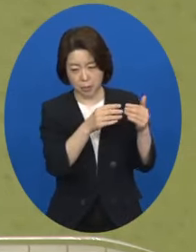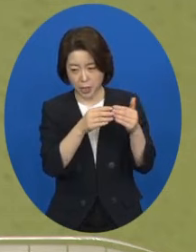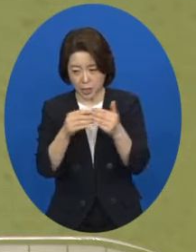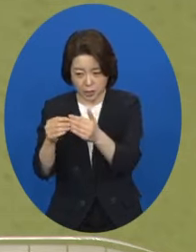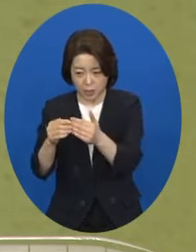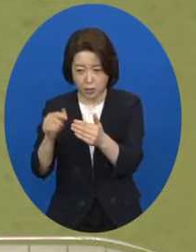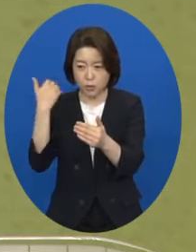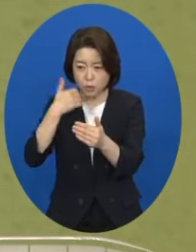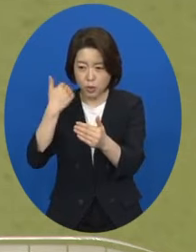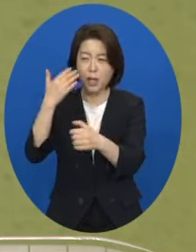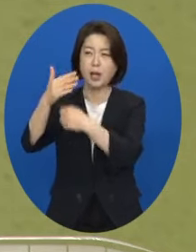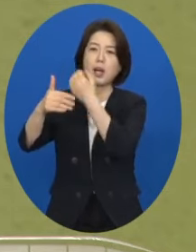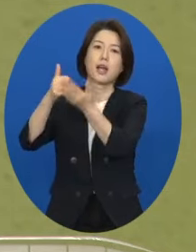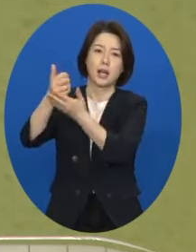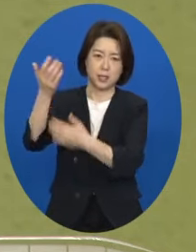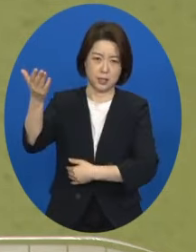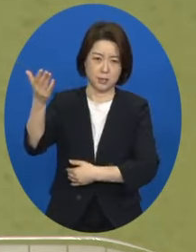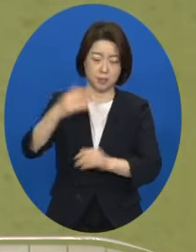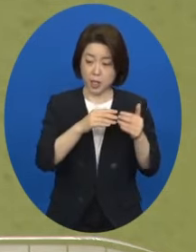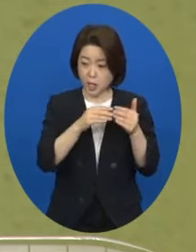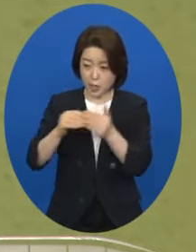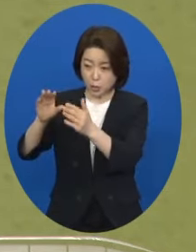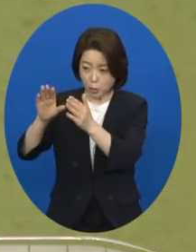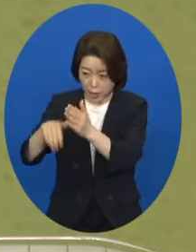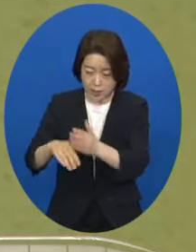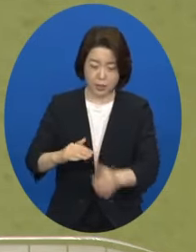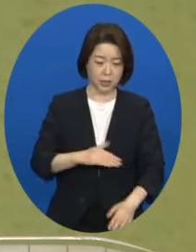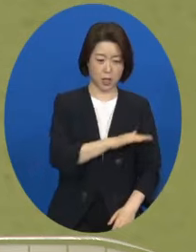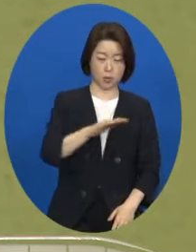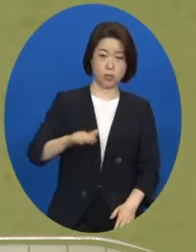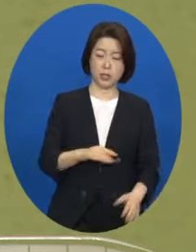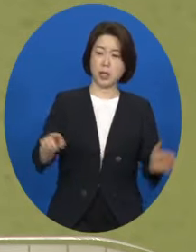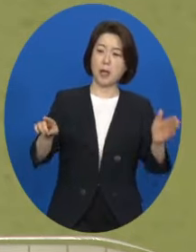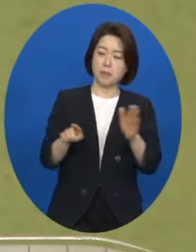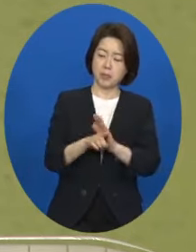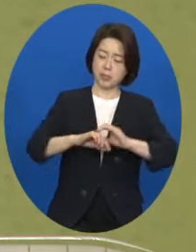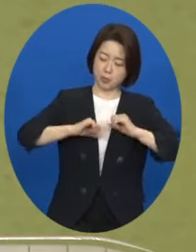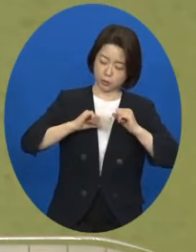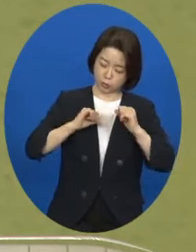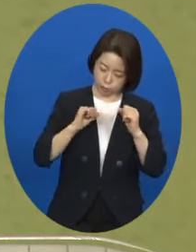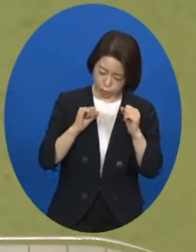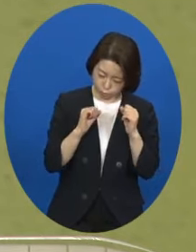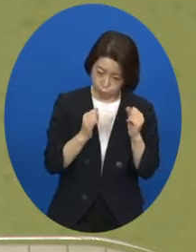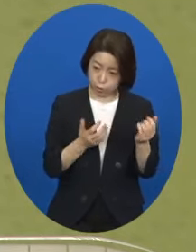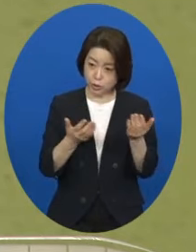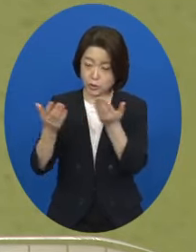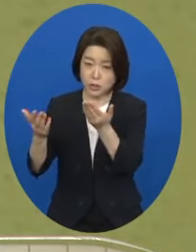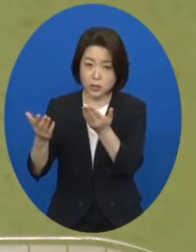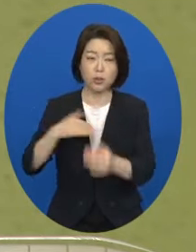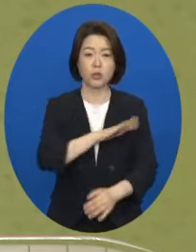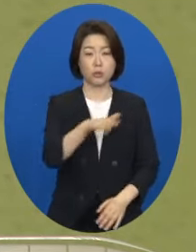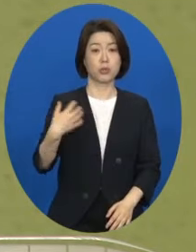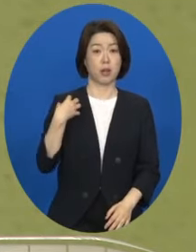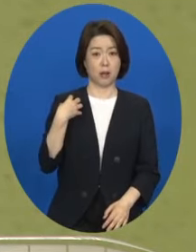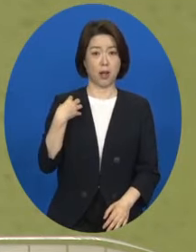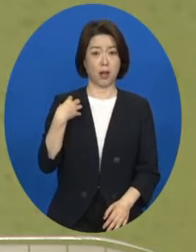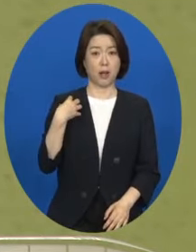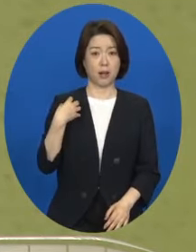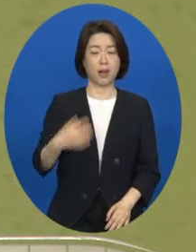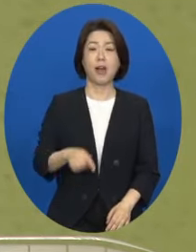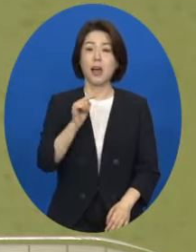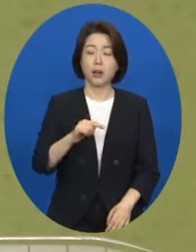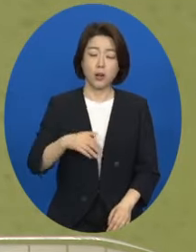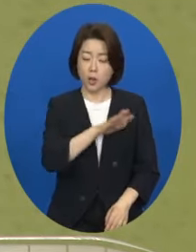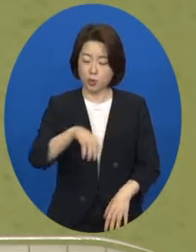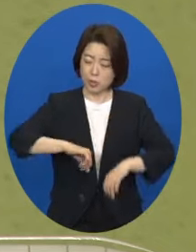역할이고요, 그렇게 인도하실 때 우리가 믿음으로 순종하는 것은 우리의 역할입니다. 우리의 역할. 거기에